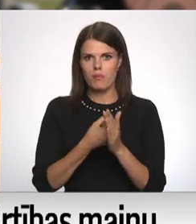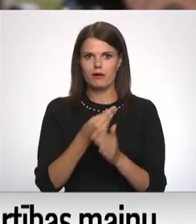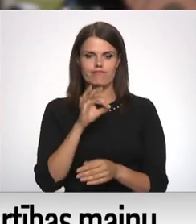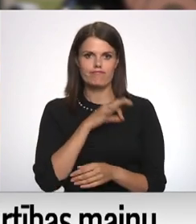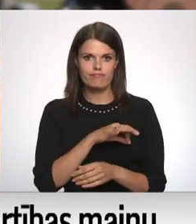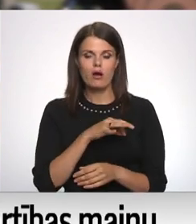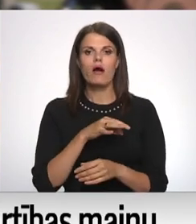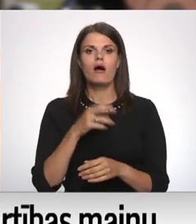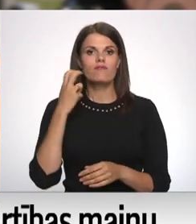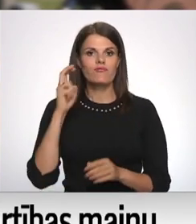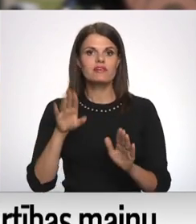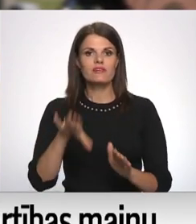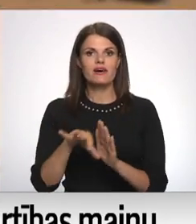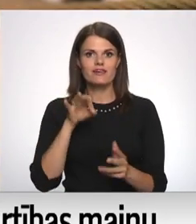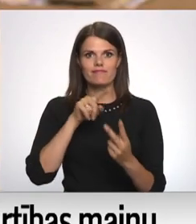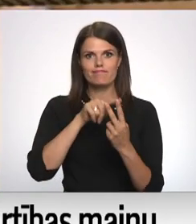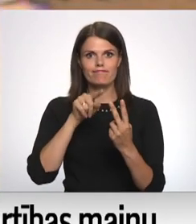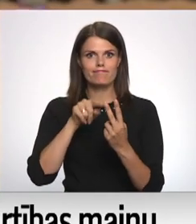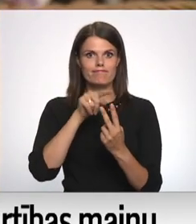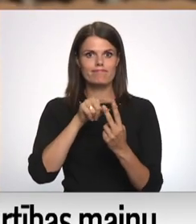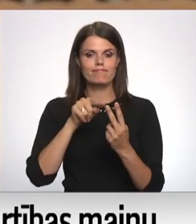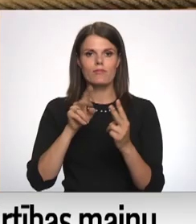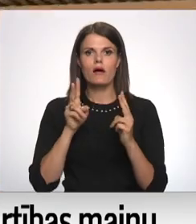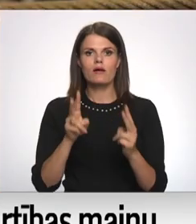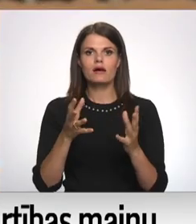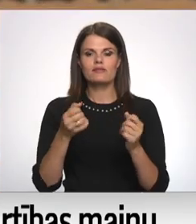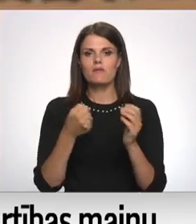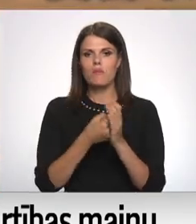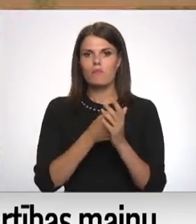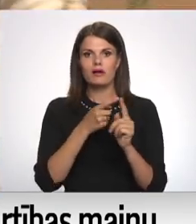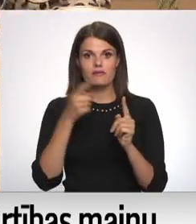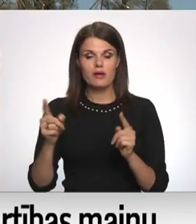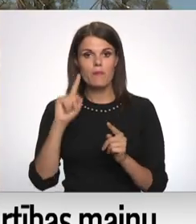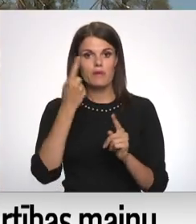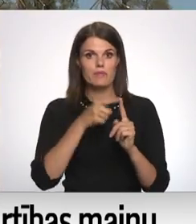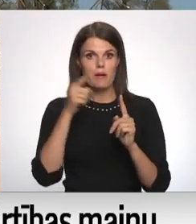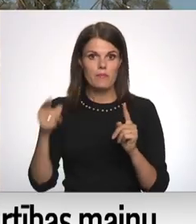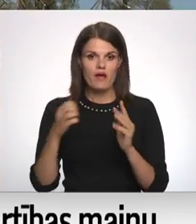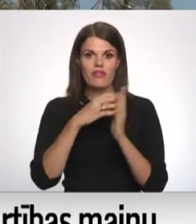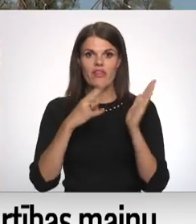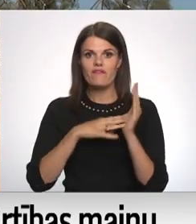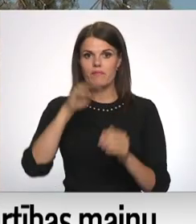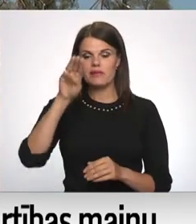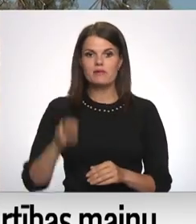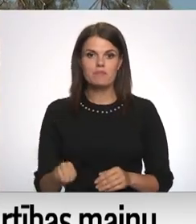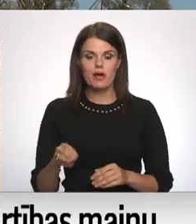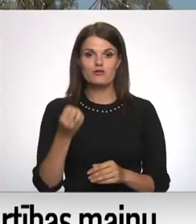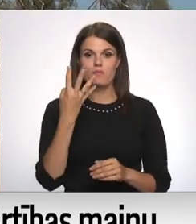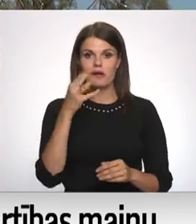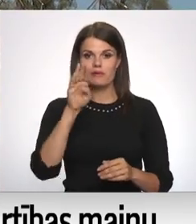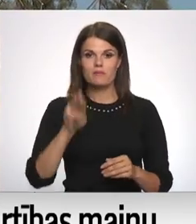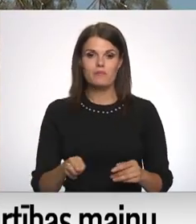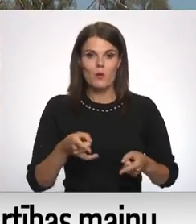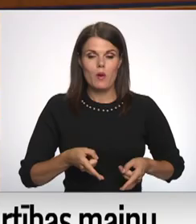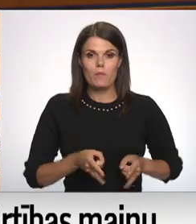Vecāki varēs izvēlēties 1 no 2 pabalsta saņemšanas periodiem. Pirmais periods būs 19 mēneši, no kuriem 15 mēneši no